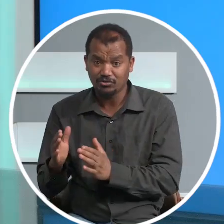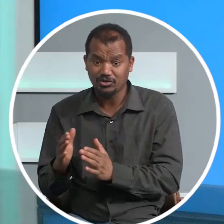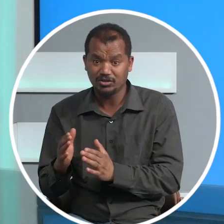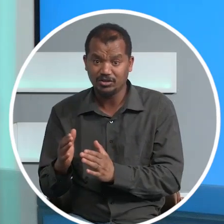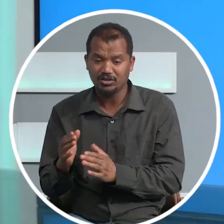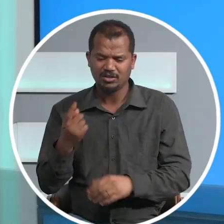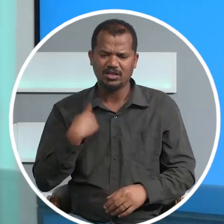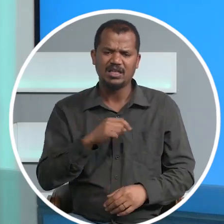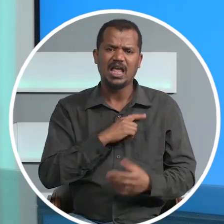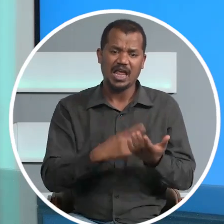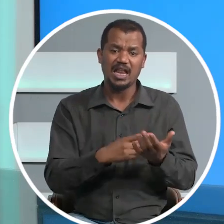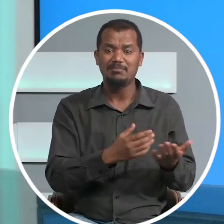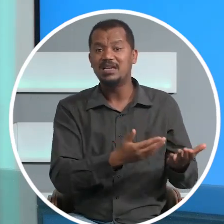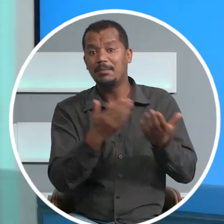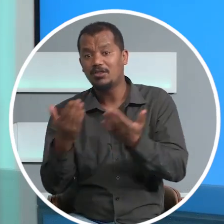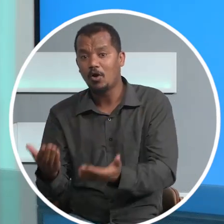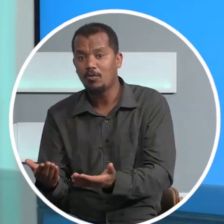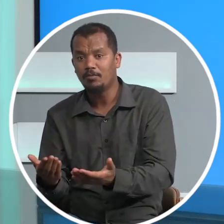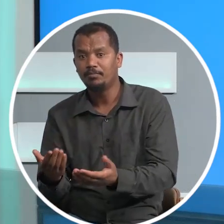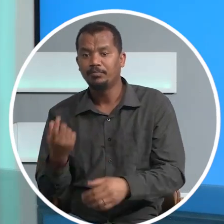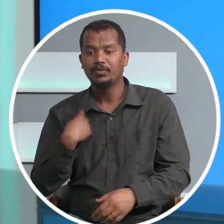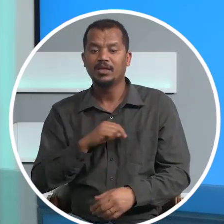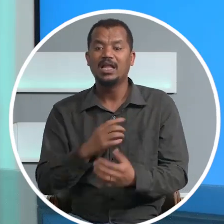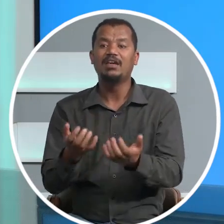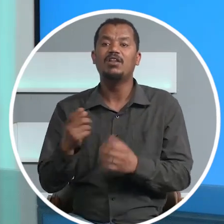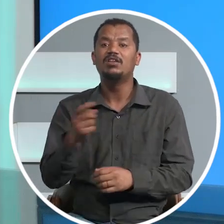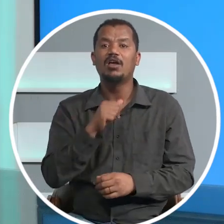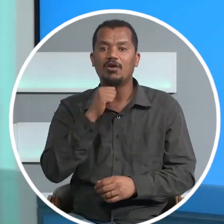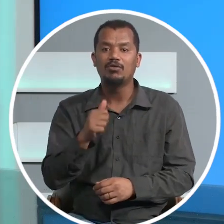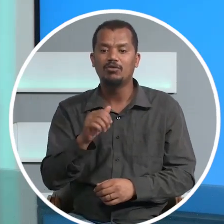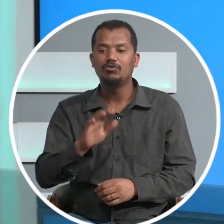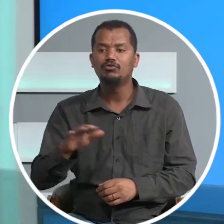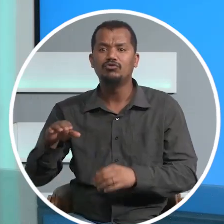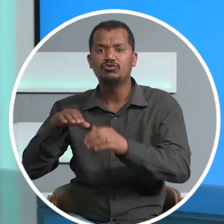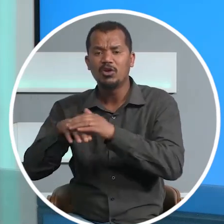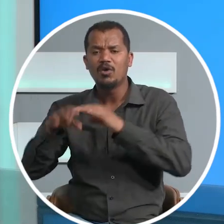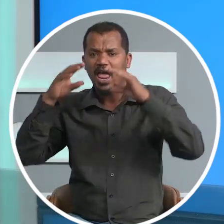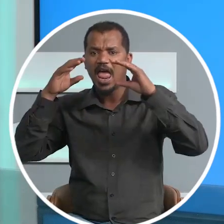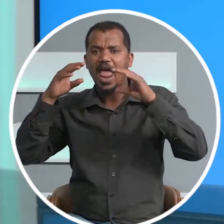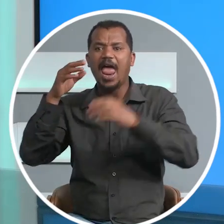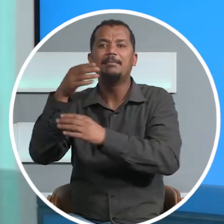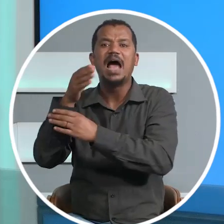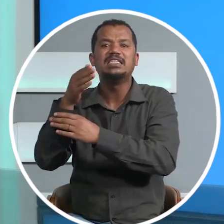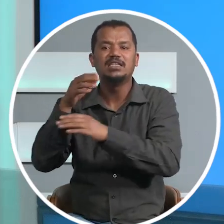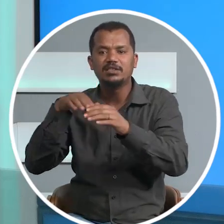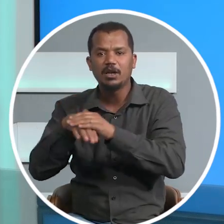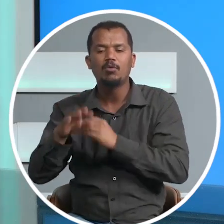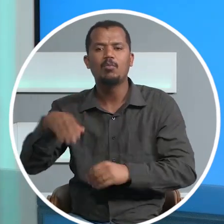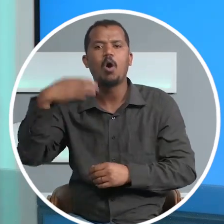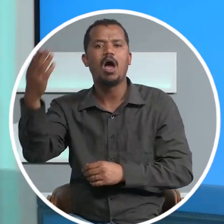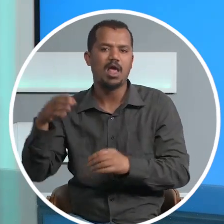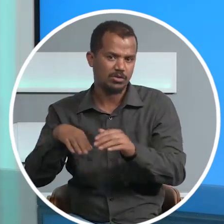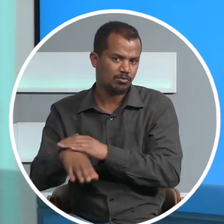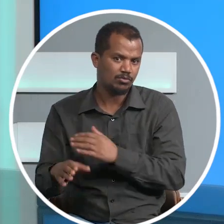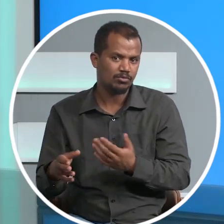አዘጋጆችም እኛን ነገር ብናመጣውም እኛ እንደፈለገ ነው ሳይሆን በኋላ እንግሊዞችም ሲገቡ ኤምባሲዎችም ሲገቡ በኋላ ነው